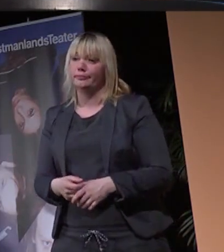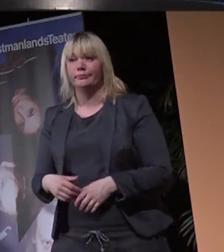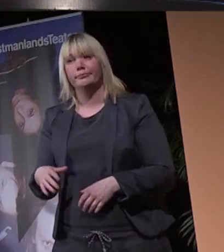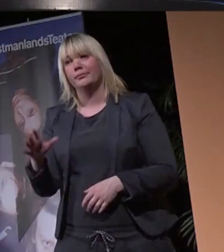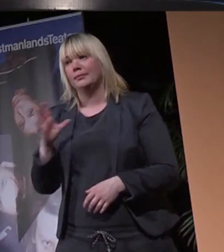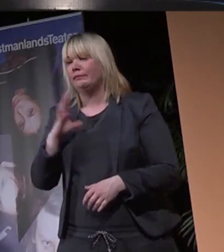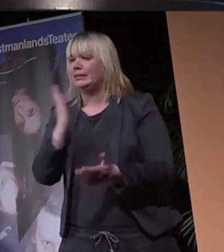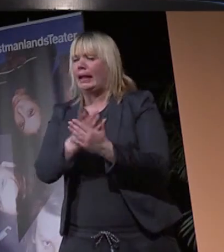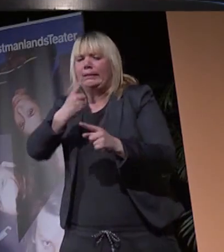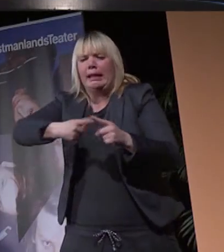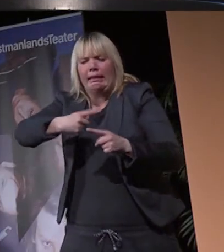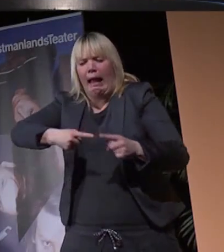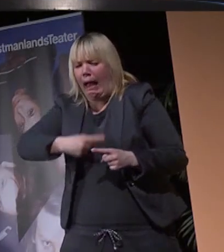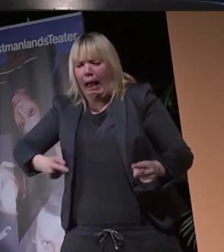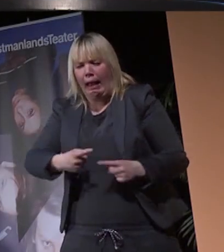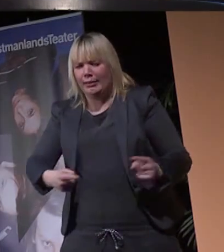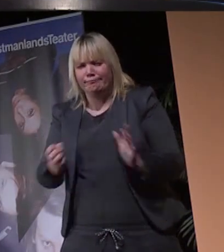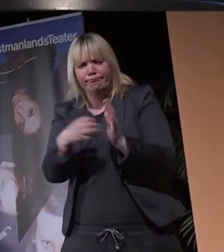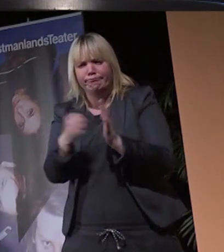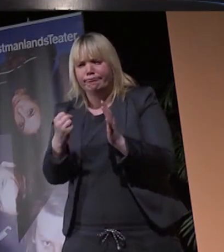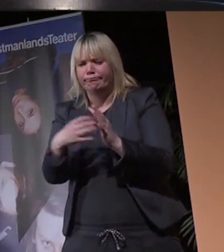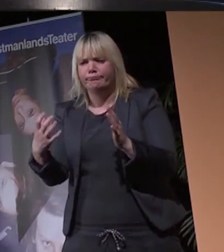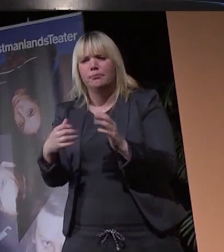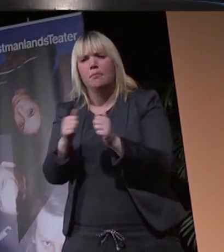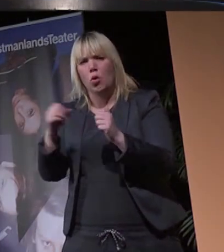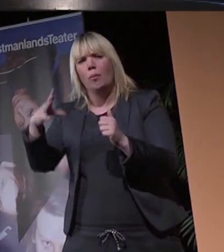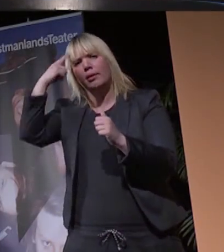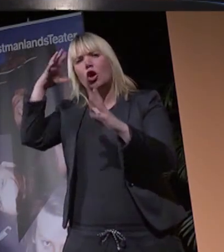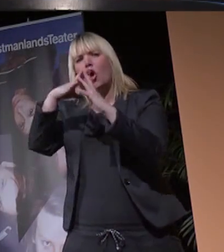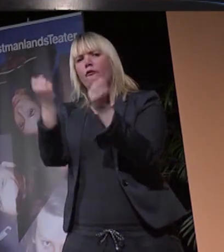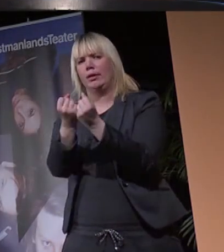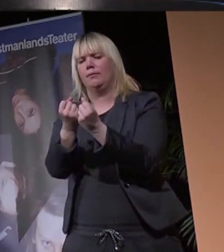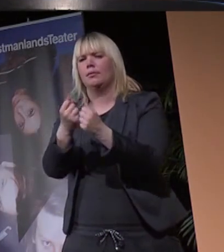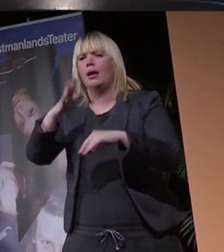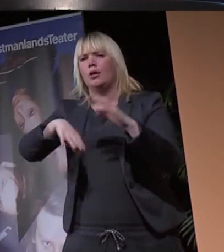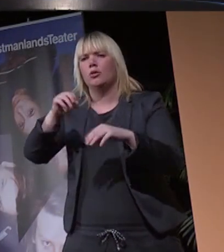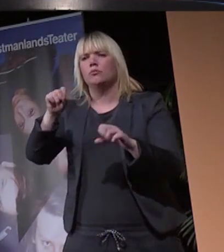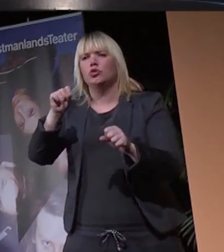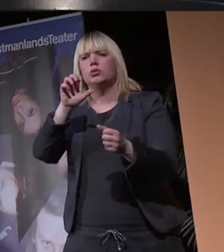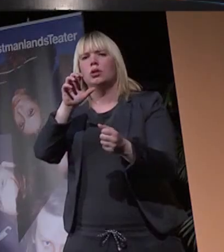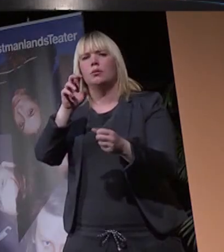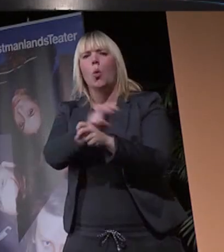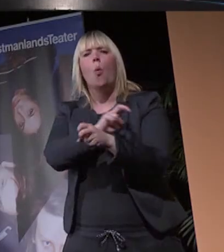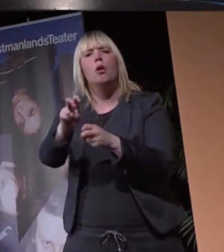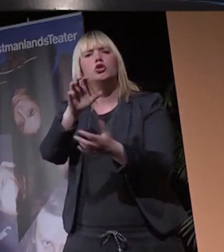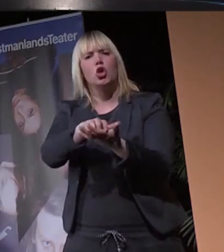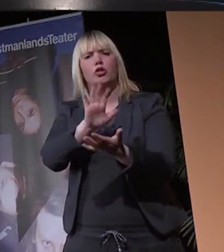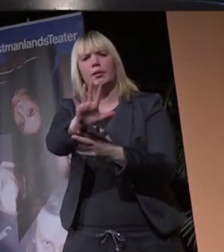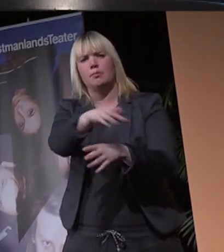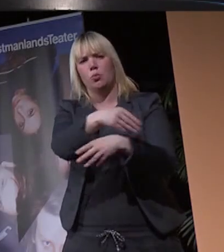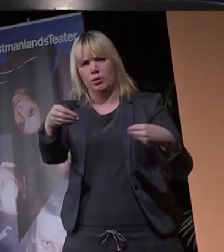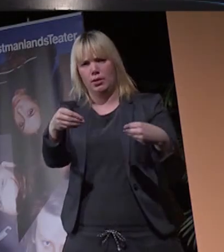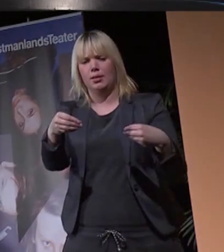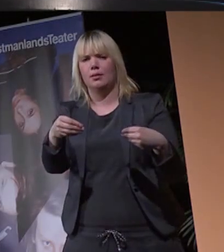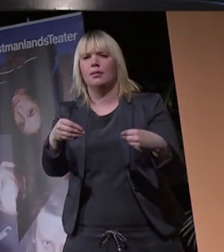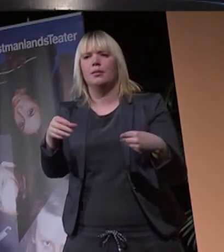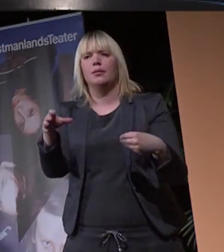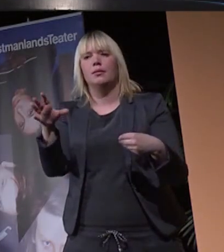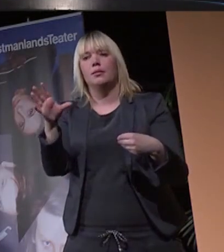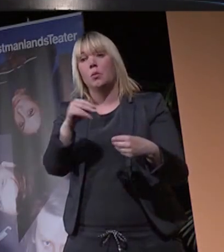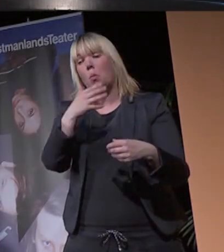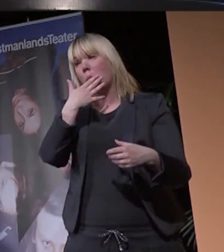I dagsläget så är det inte på gång att vi förlänger några sådana. Men detta är ju inte bara från vårt politikområde, utan